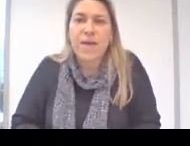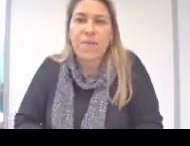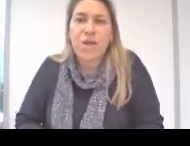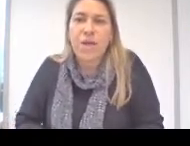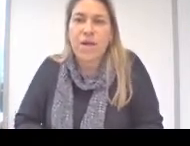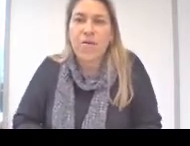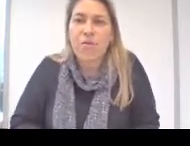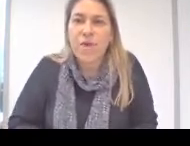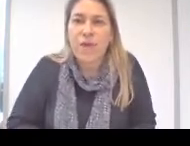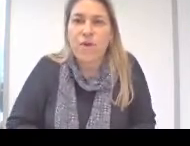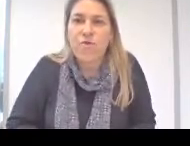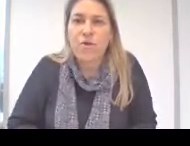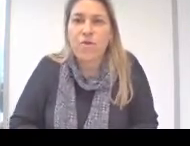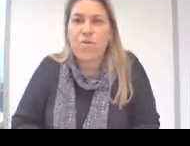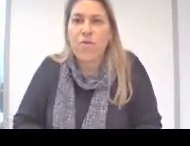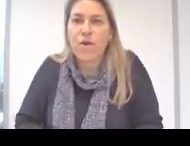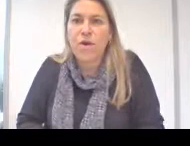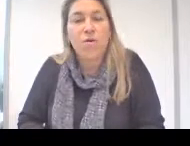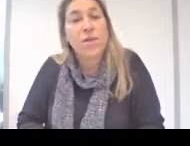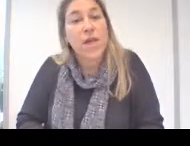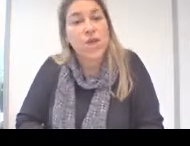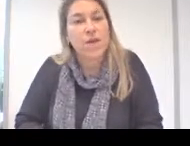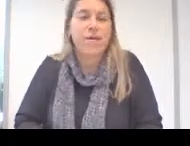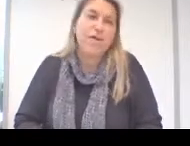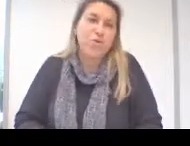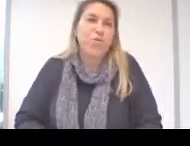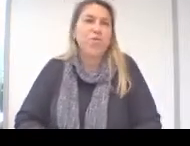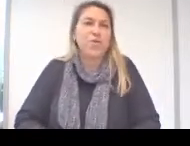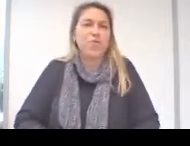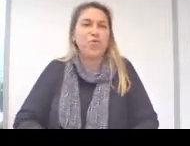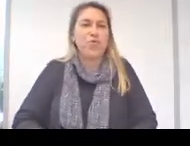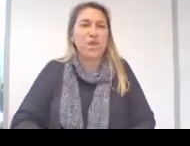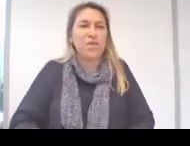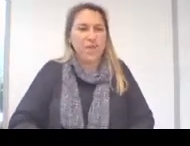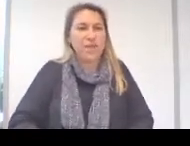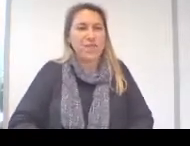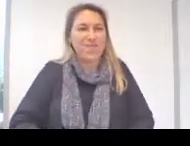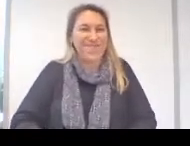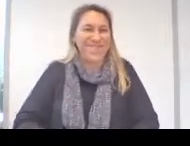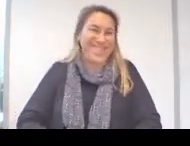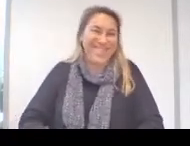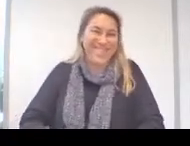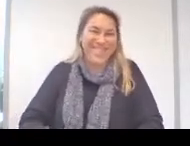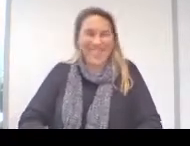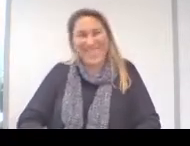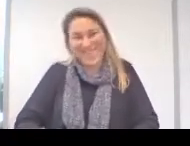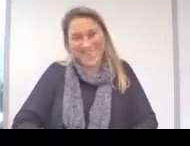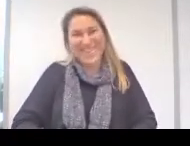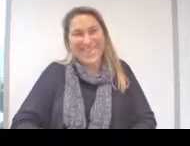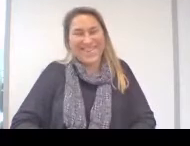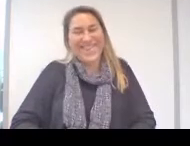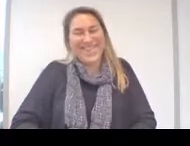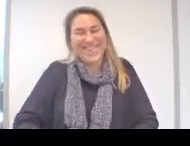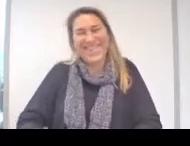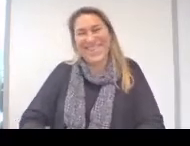BTS MHR au regard de la demande des employeurs en CHR? Je Alors, pense je que l'ai vu c'est plutôt passer pour Sylvie celle-ci, cette oui. Donc, question. BTS, Management de l'Hôtellerie et